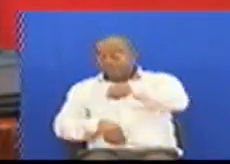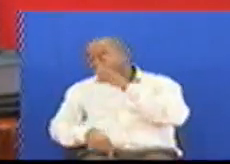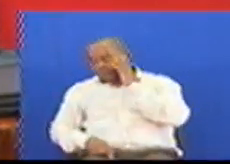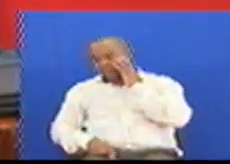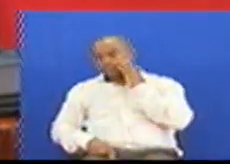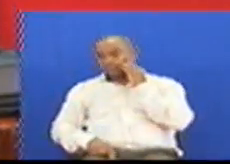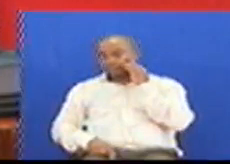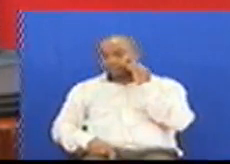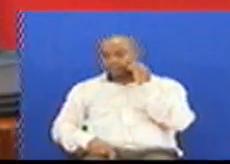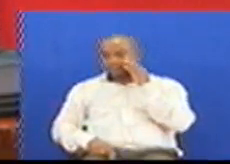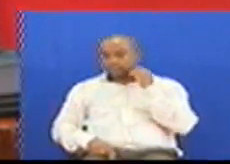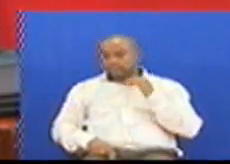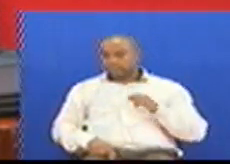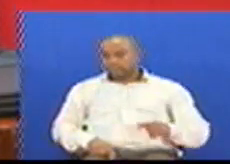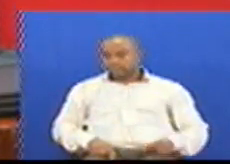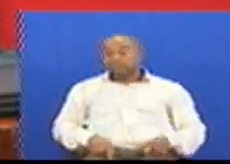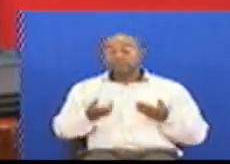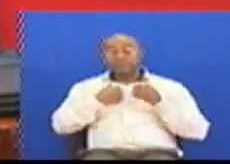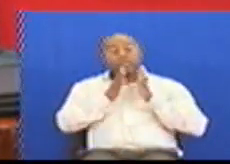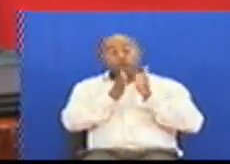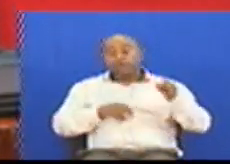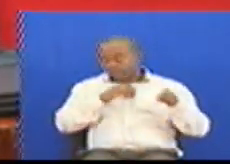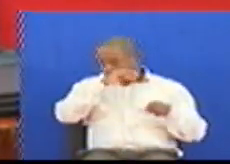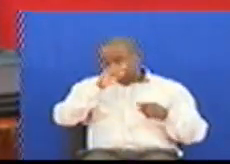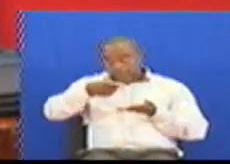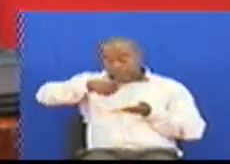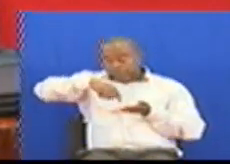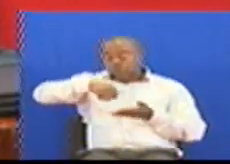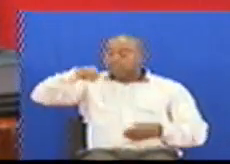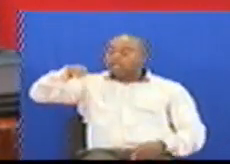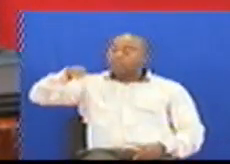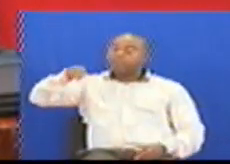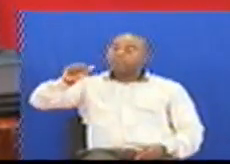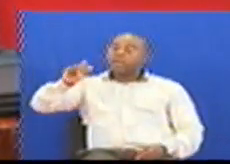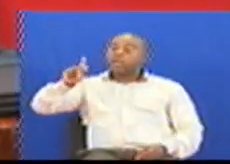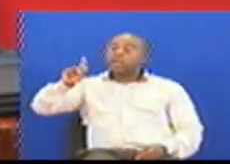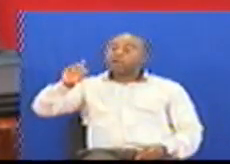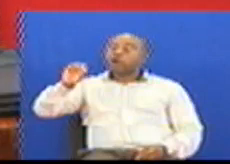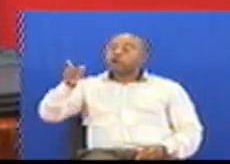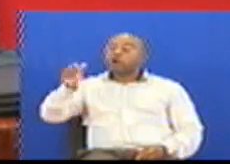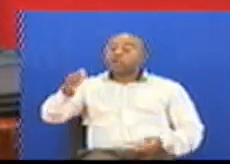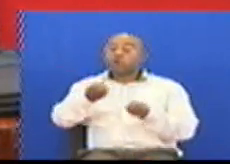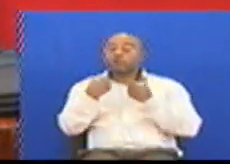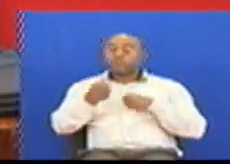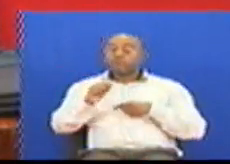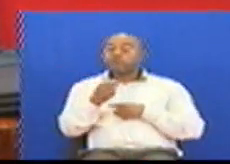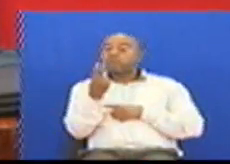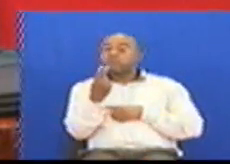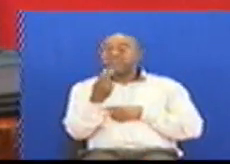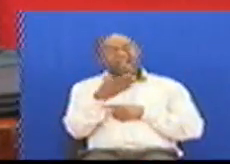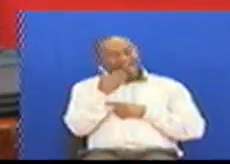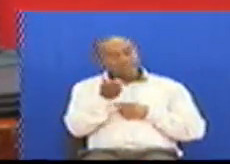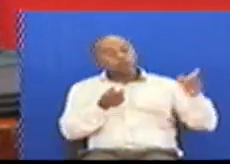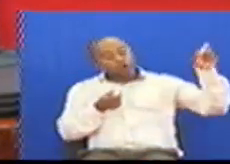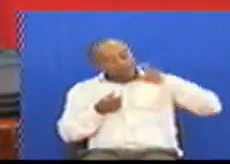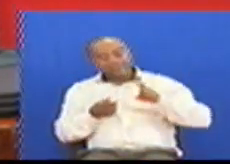tarafa ya Makoga. Naomba sana kile kituo cha Makoga umetoa milioni 200. Naomba tupate milioni 200 tukikamilisha kile kituo ili